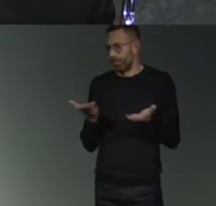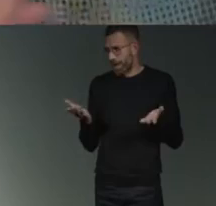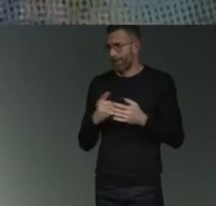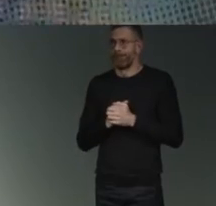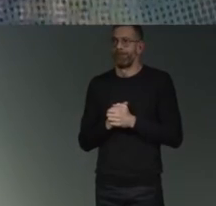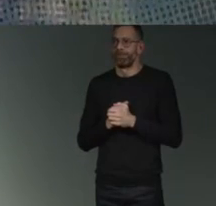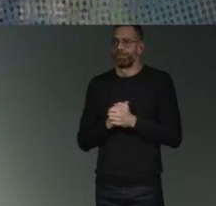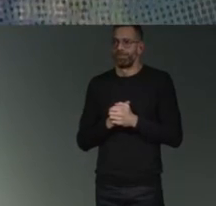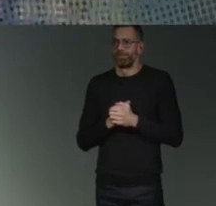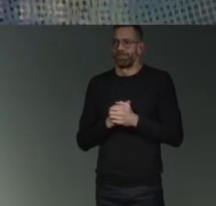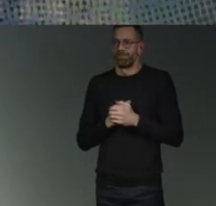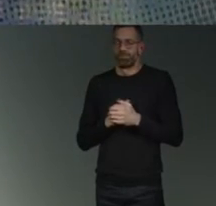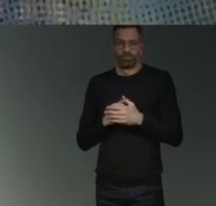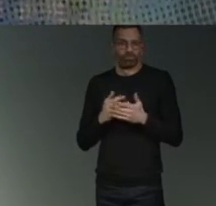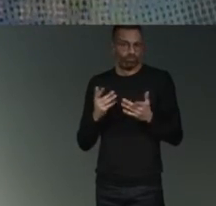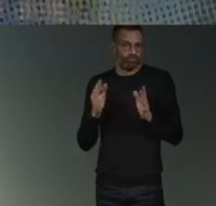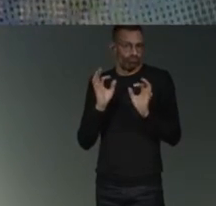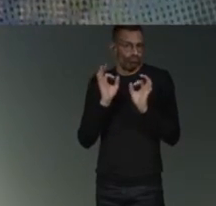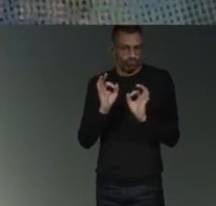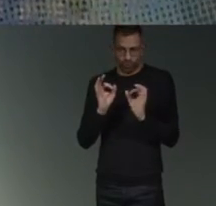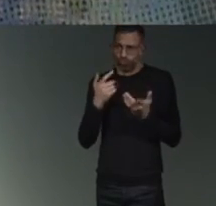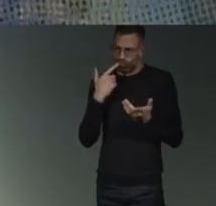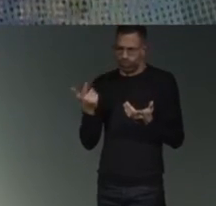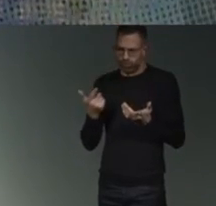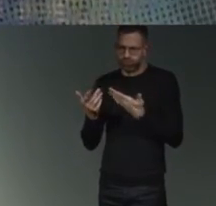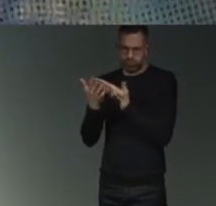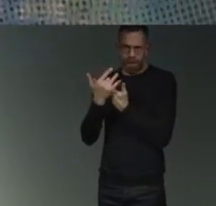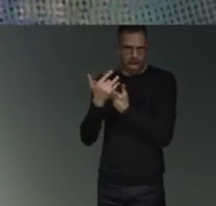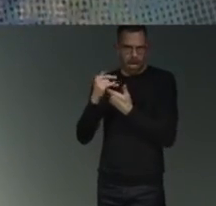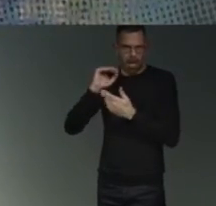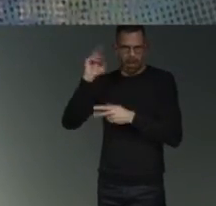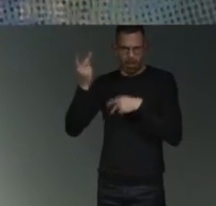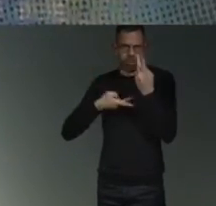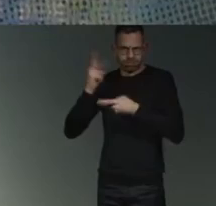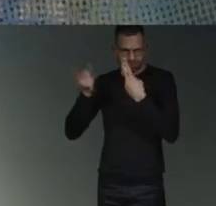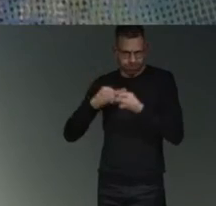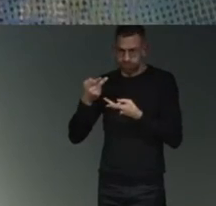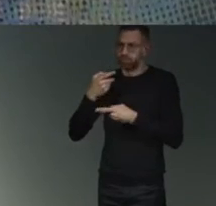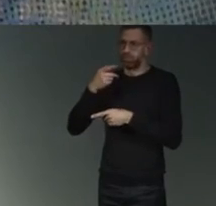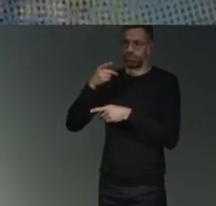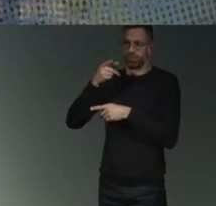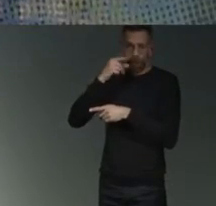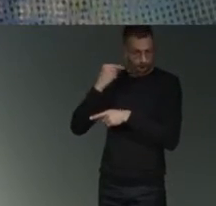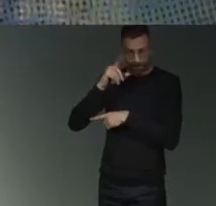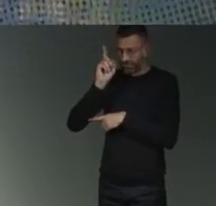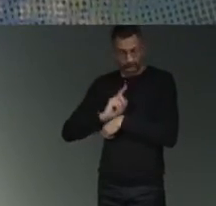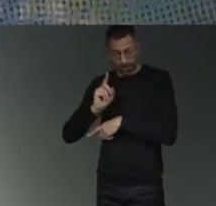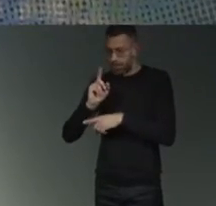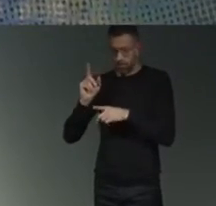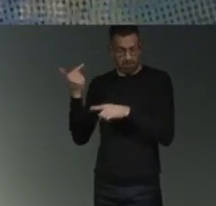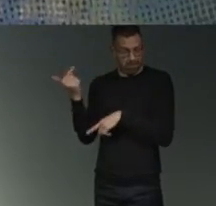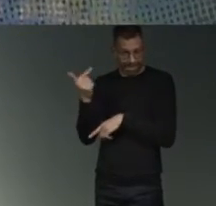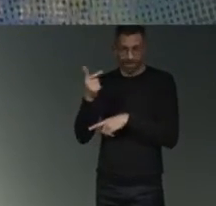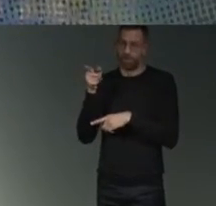Donc, en effet, j'ai pu recevoir un grand nombre de lettres où des lectrices et des lecteurs également